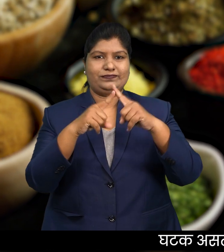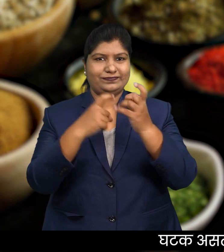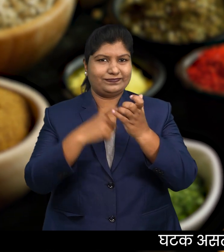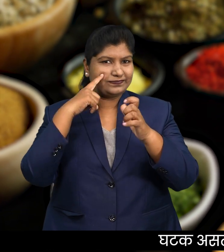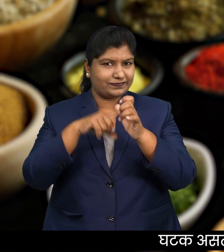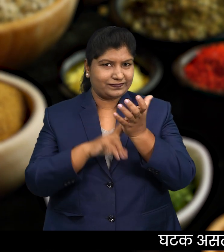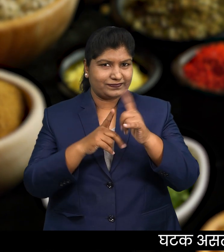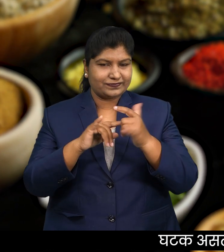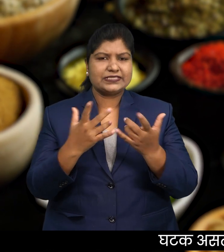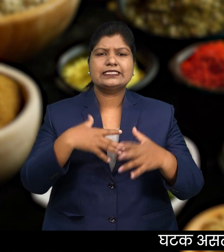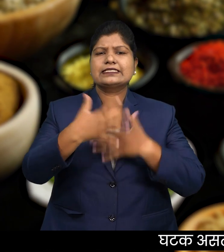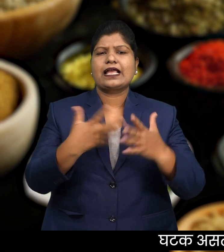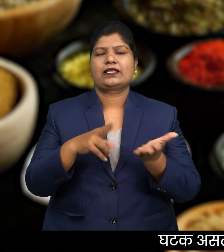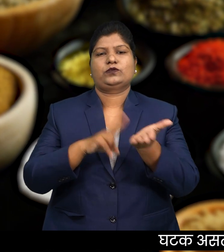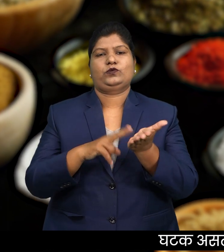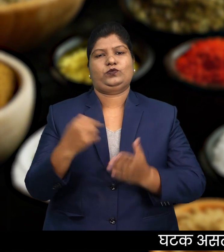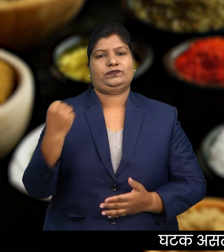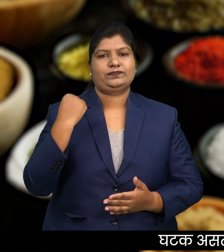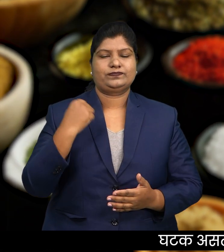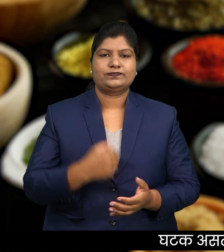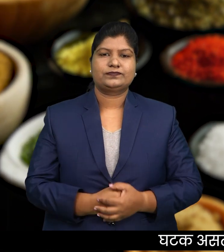पोषक घटक म्हणतात.